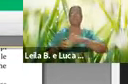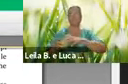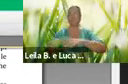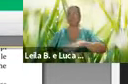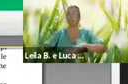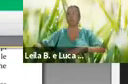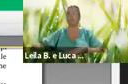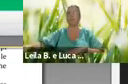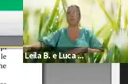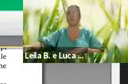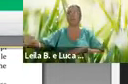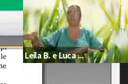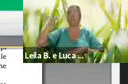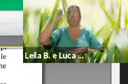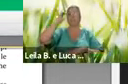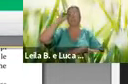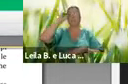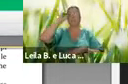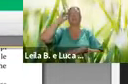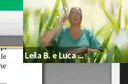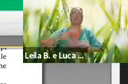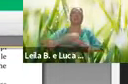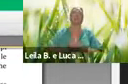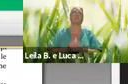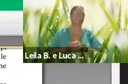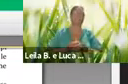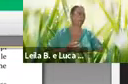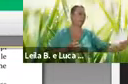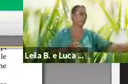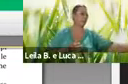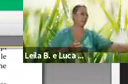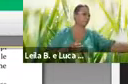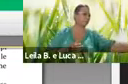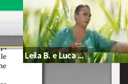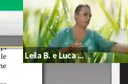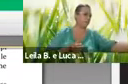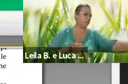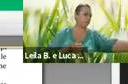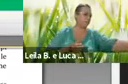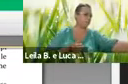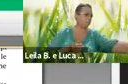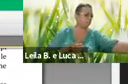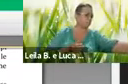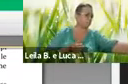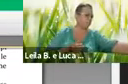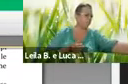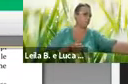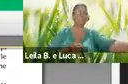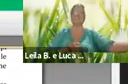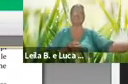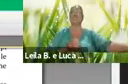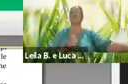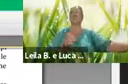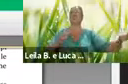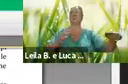in disarmonia con le leggi eterne. È arrivata Bea, la nostra